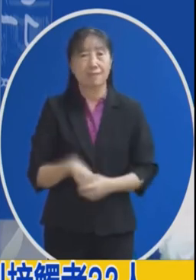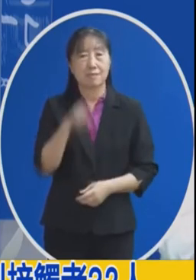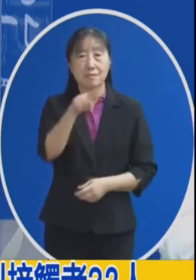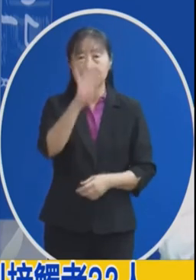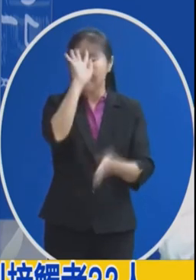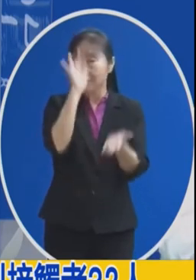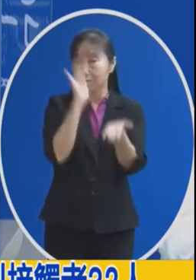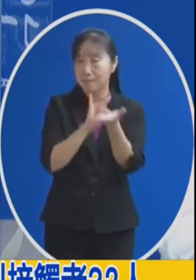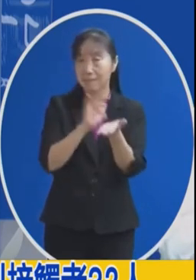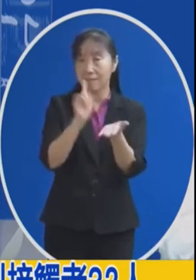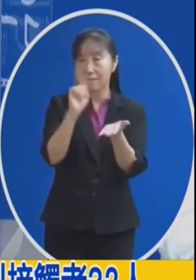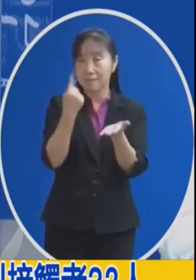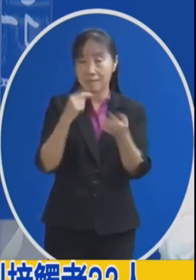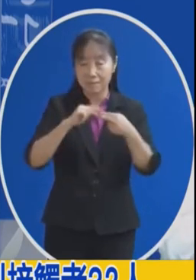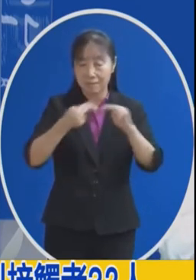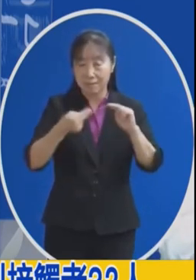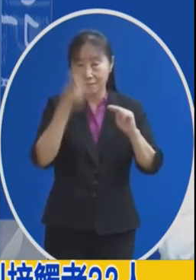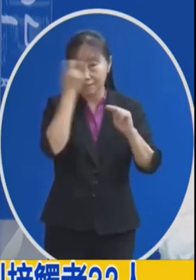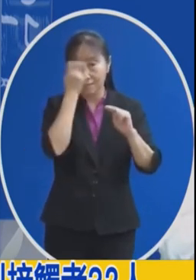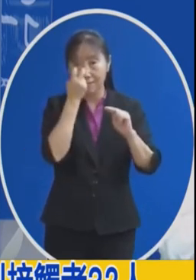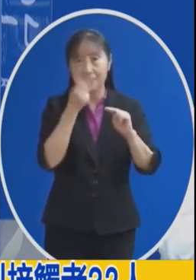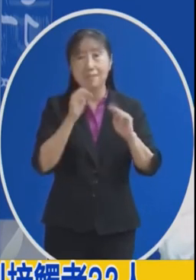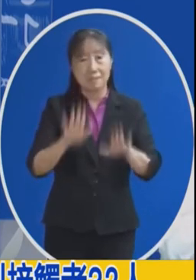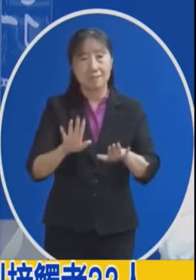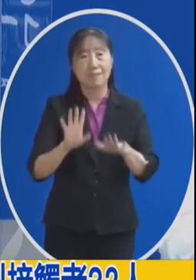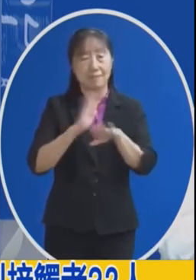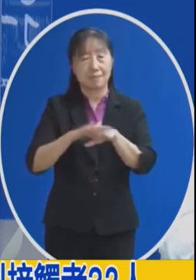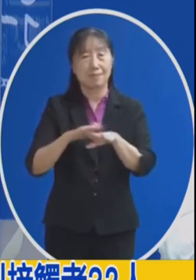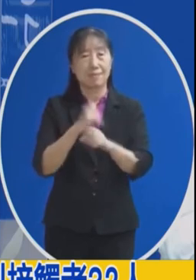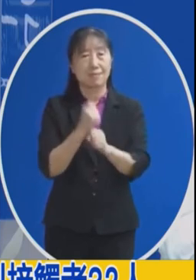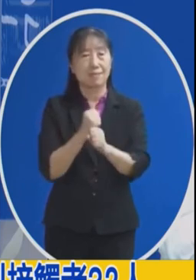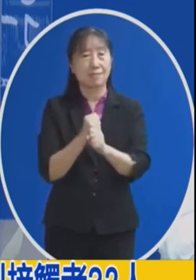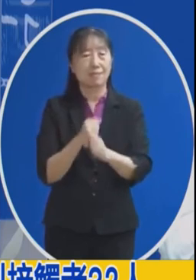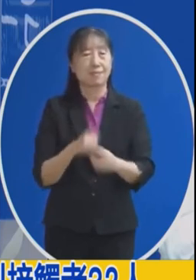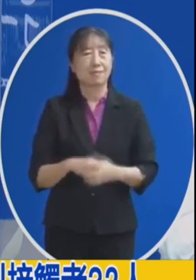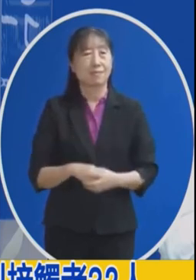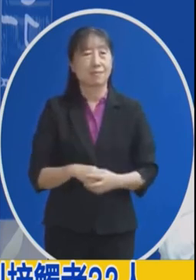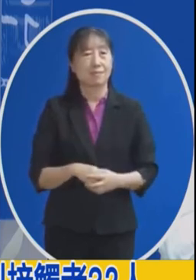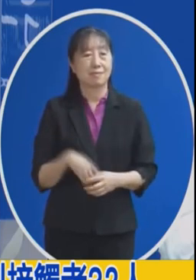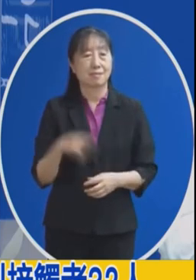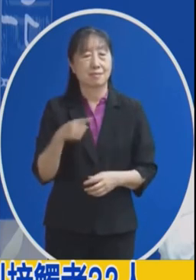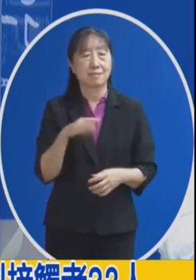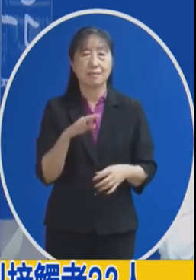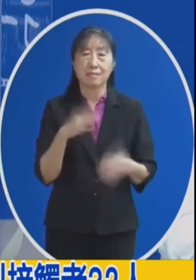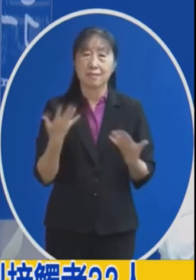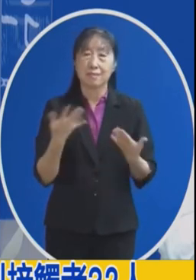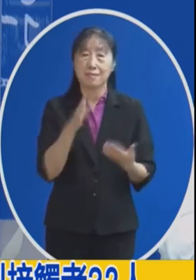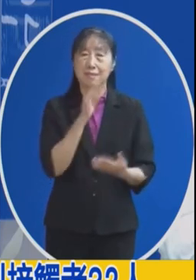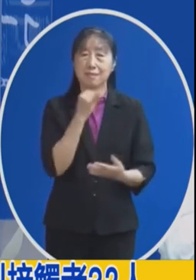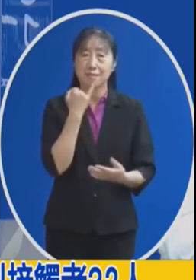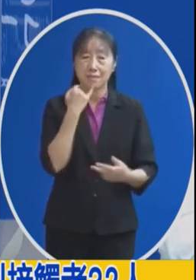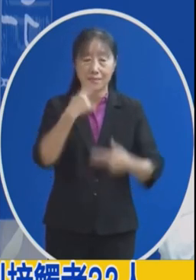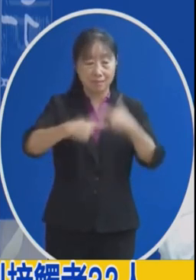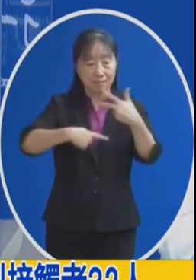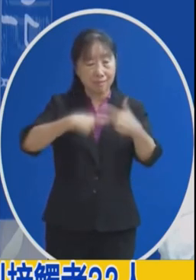病毒的这个基因序列我们也会进行，就是不过对最近大概都看到，就是说每一